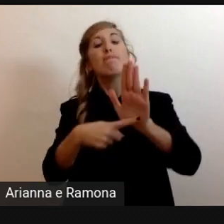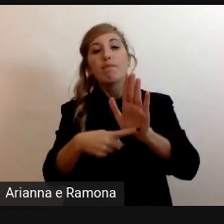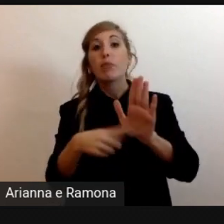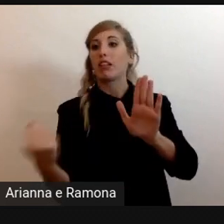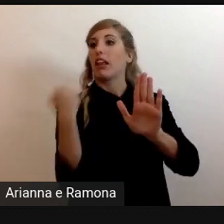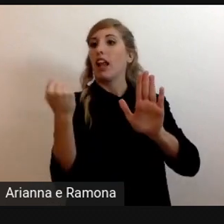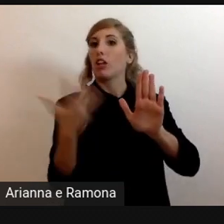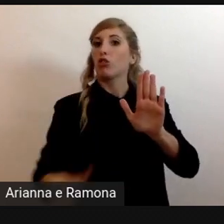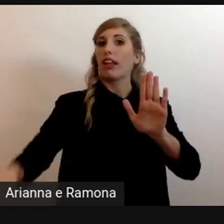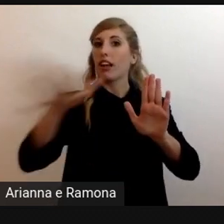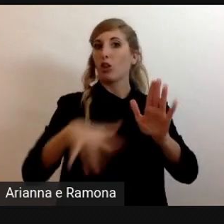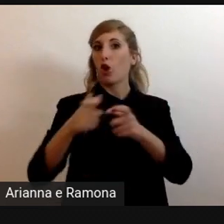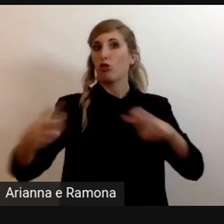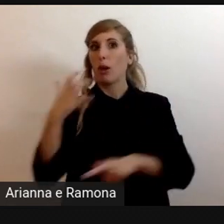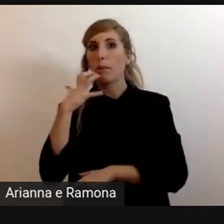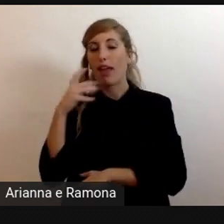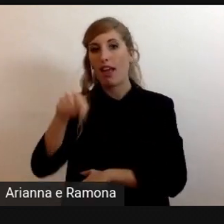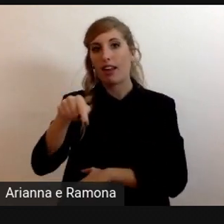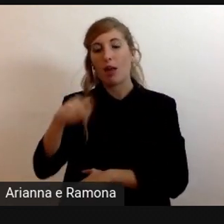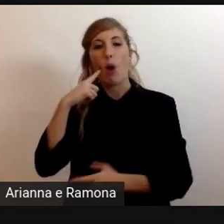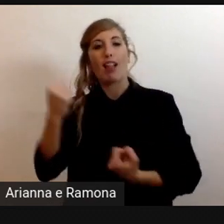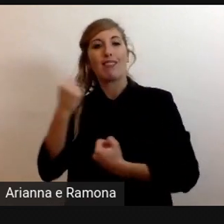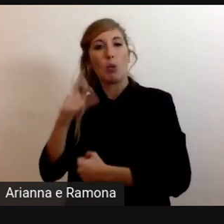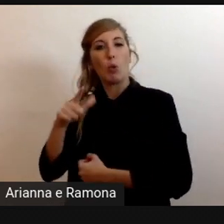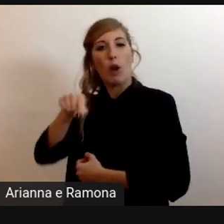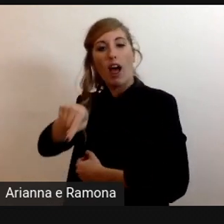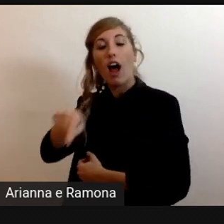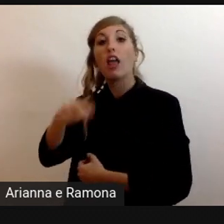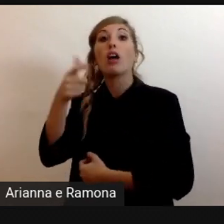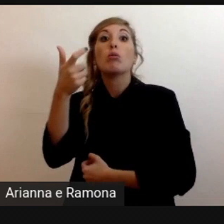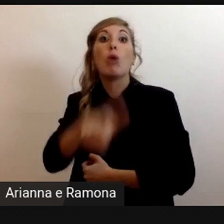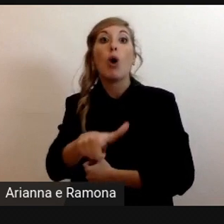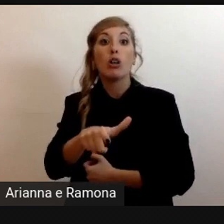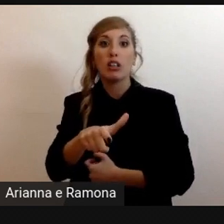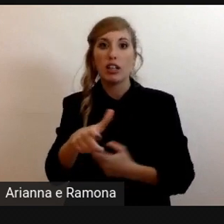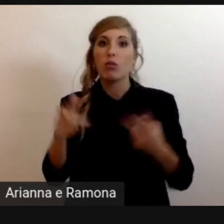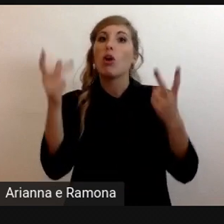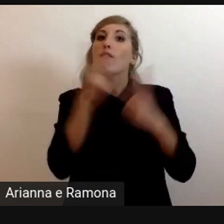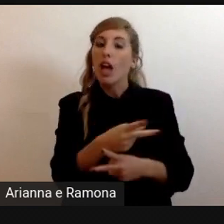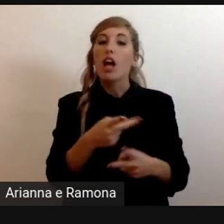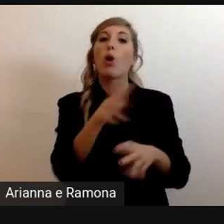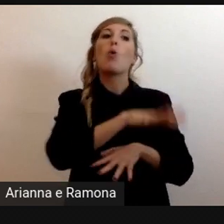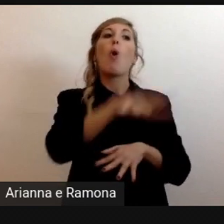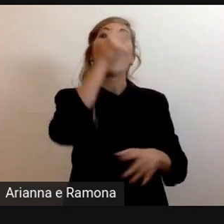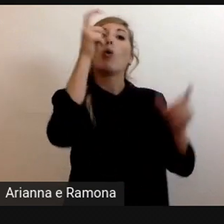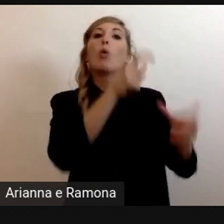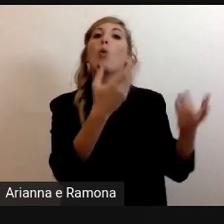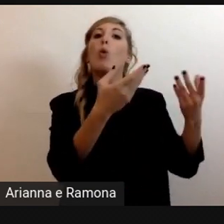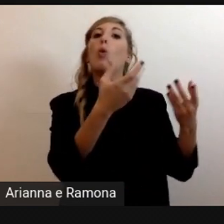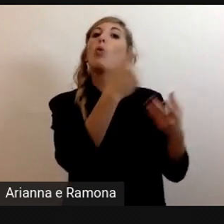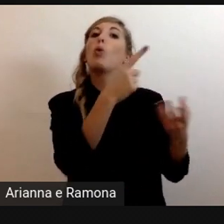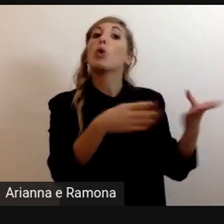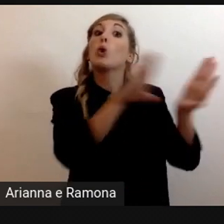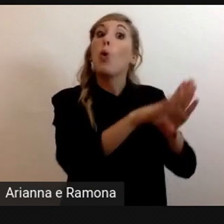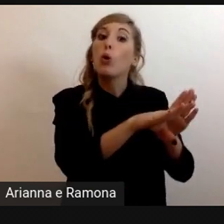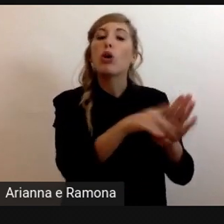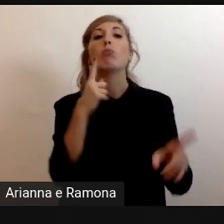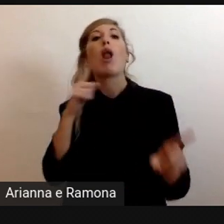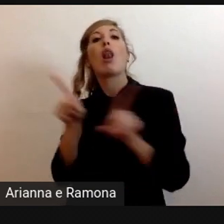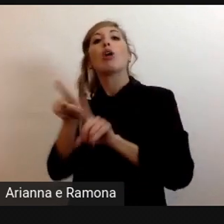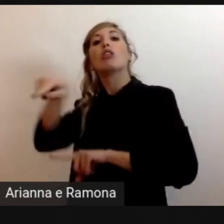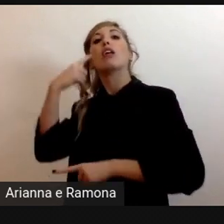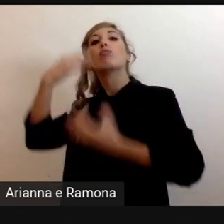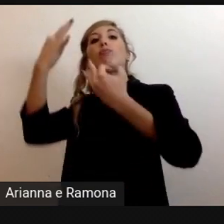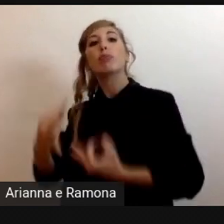della città di bergamo infatti nonostante e olga cultura sono chiusi i galletti hanno deciso di inaugurare